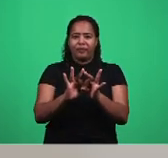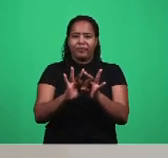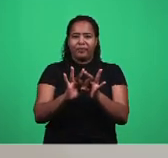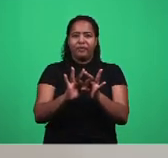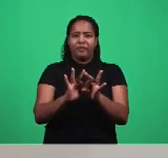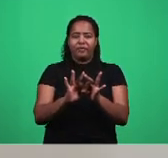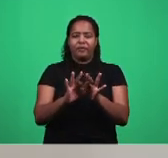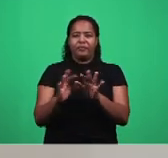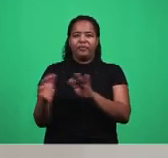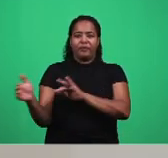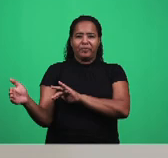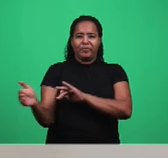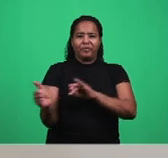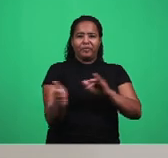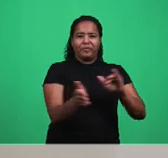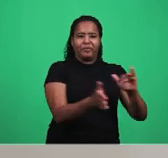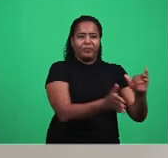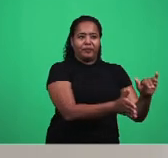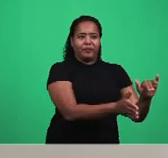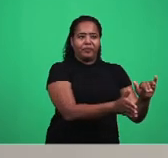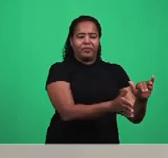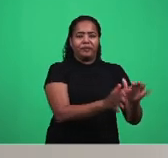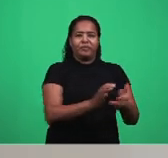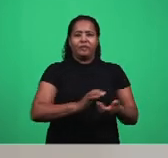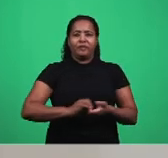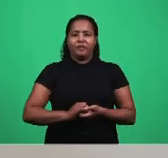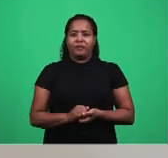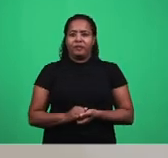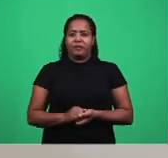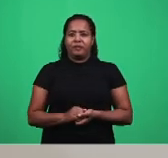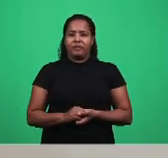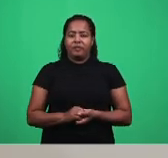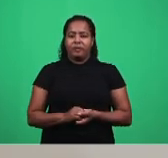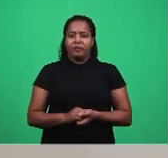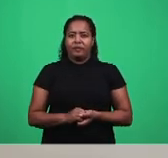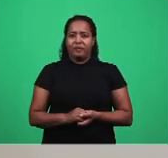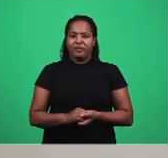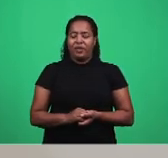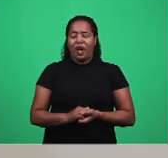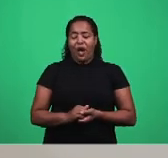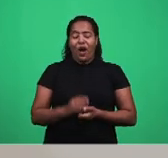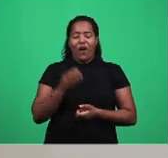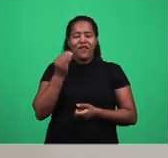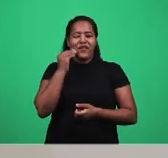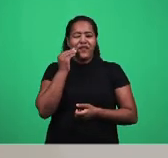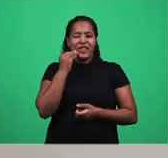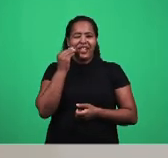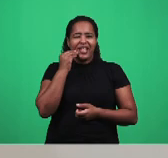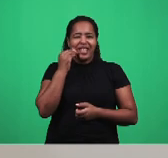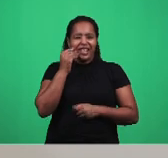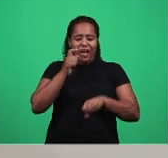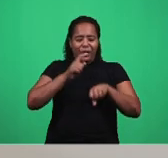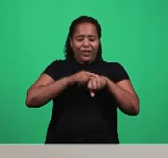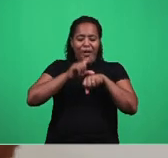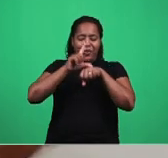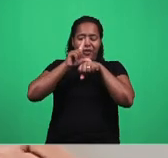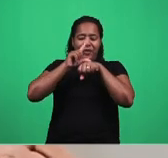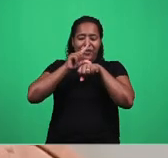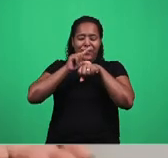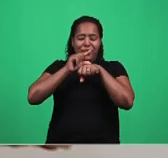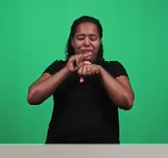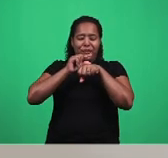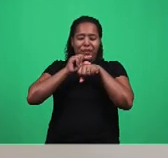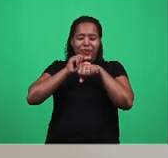parlé. Il faut absolument que je diminue le temps, euh, même